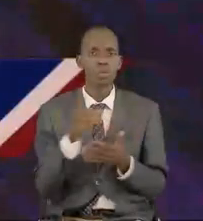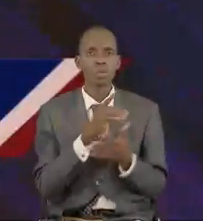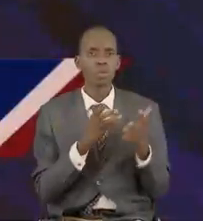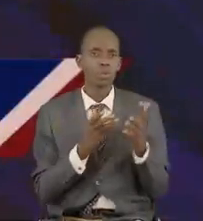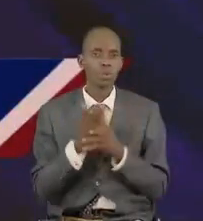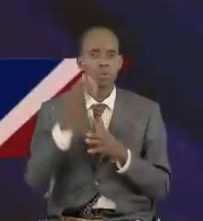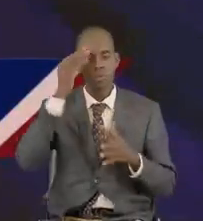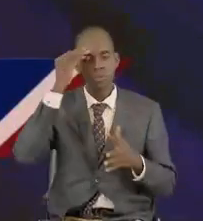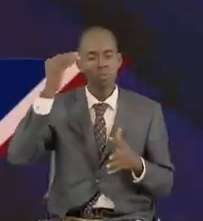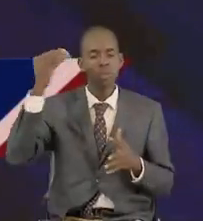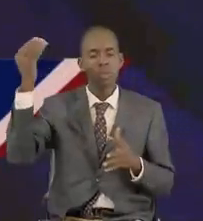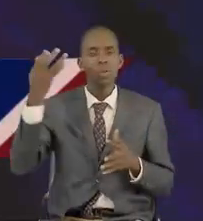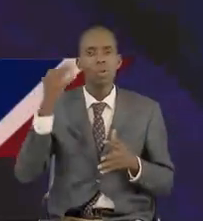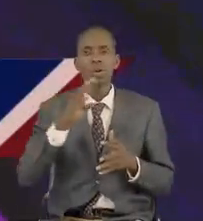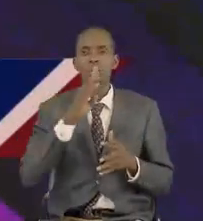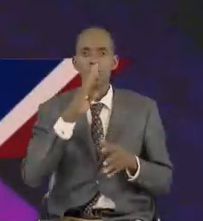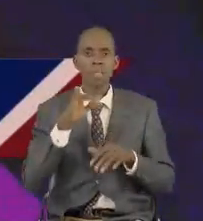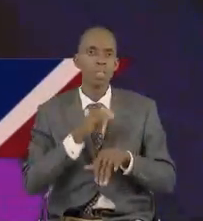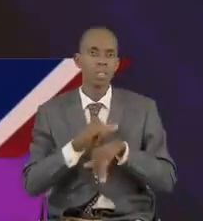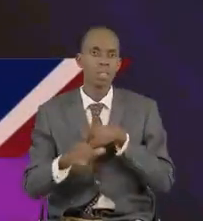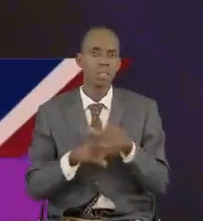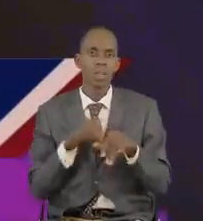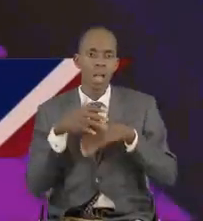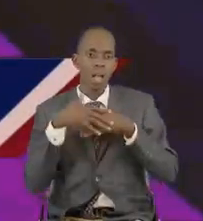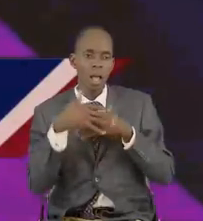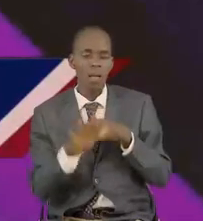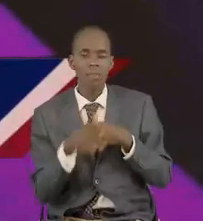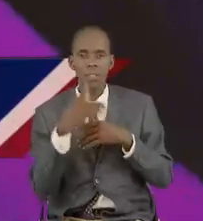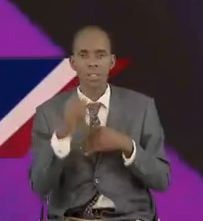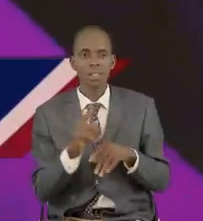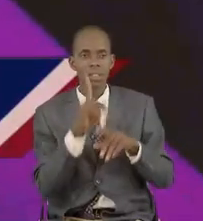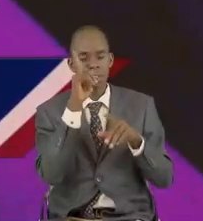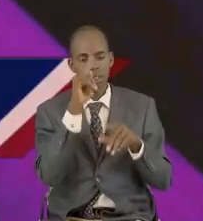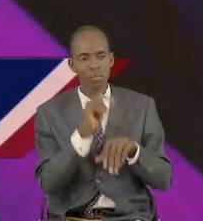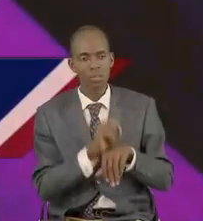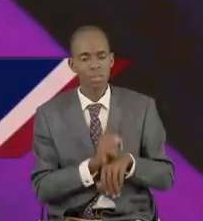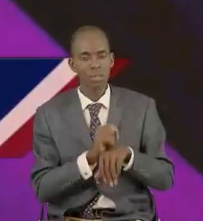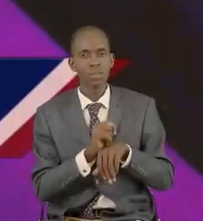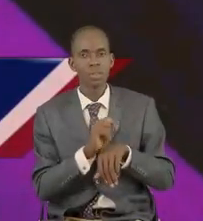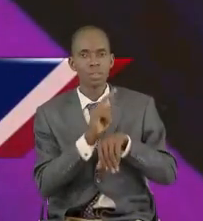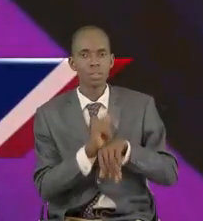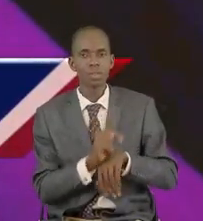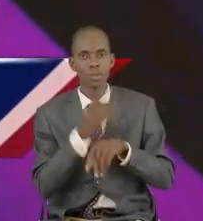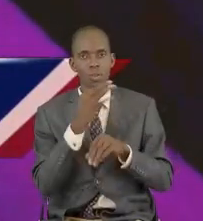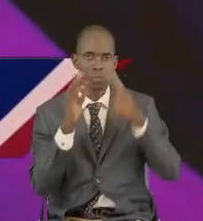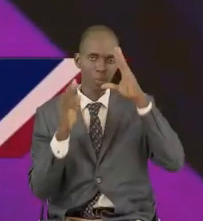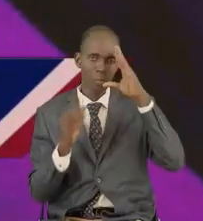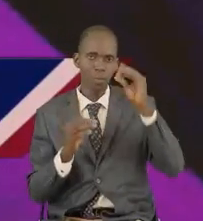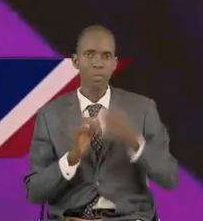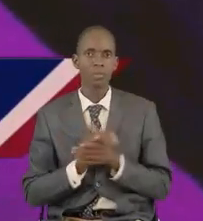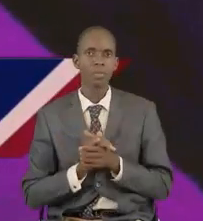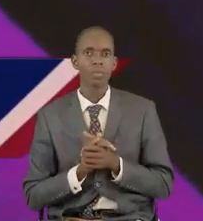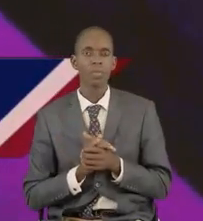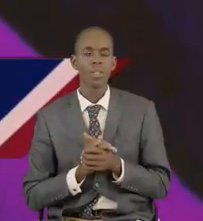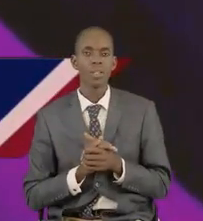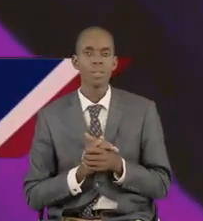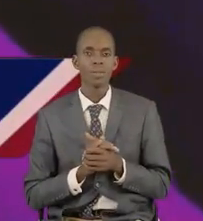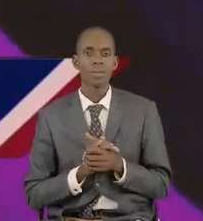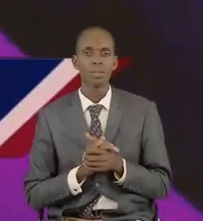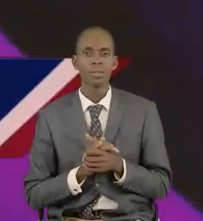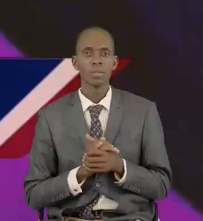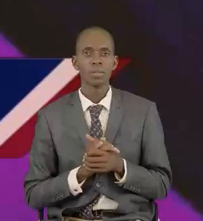de vous sa proie par la philosophie et par une veine tromperie en s'appuyant sur